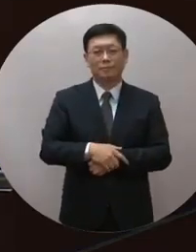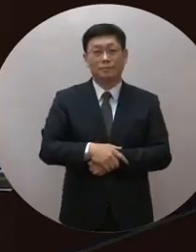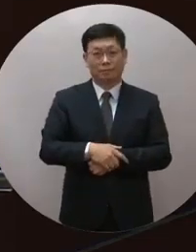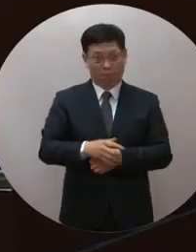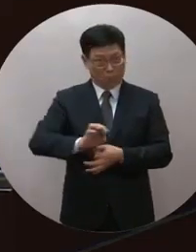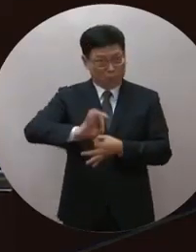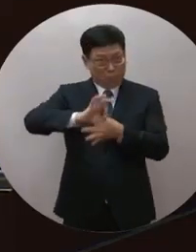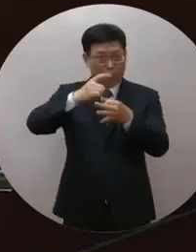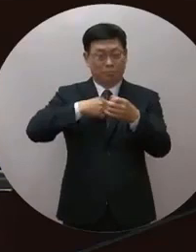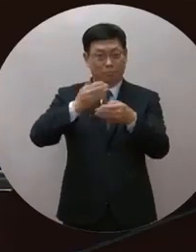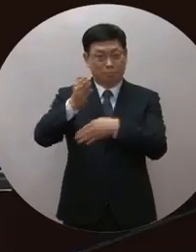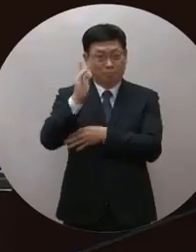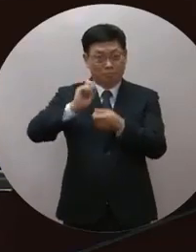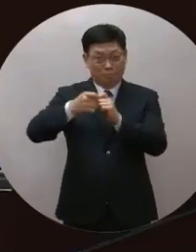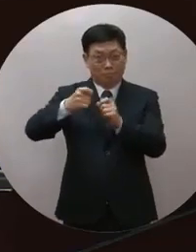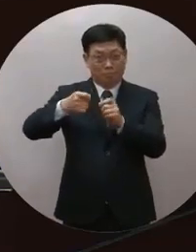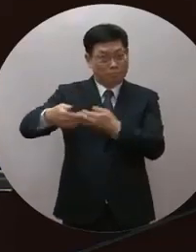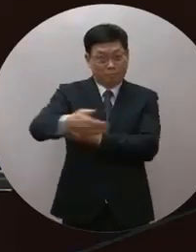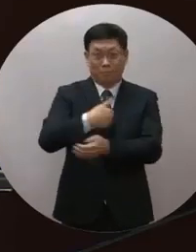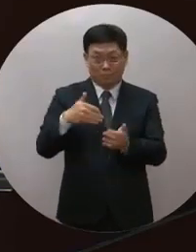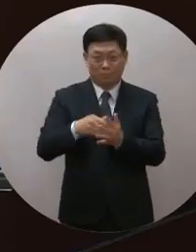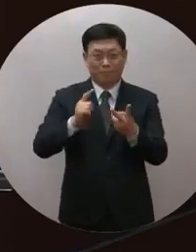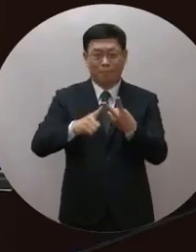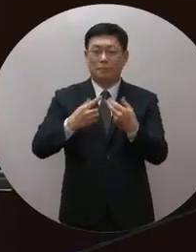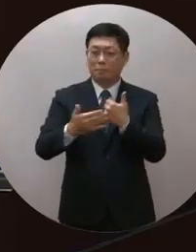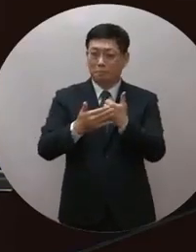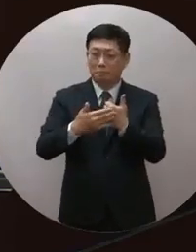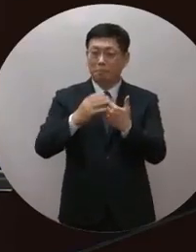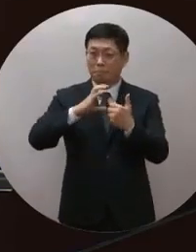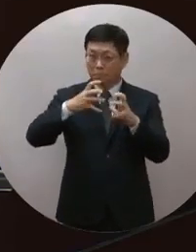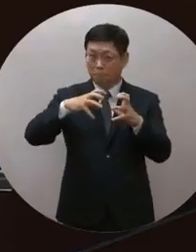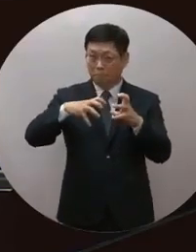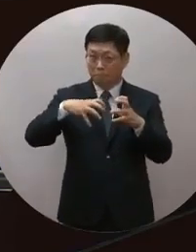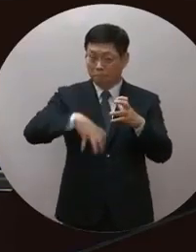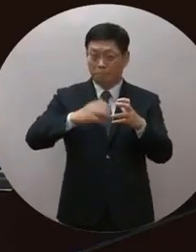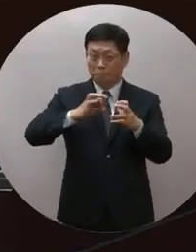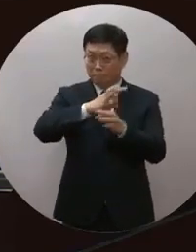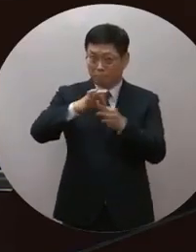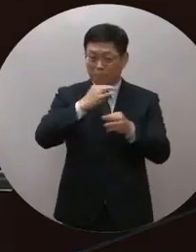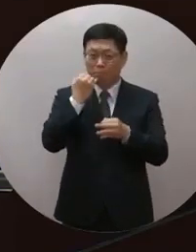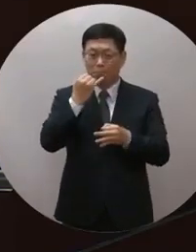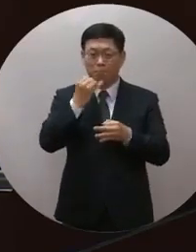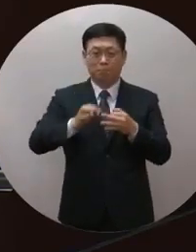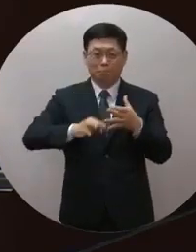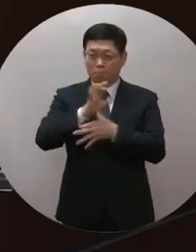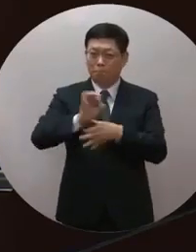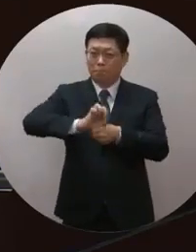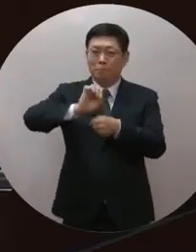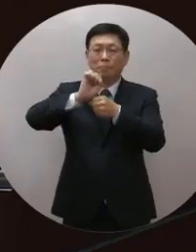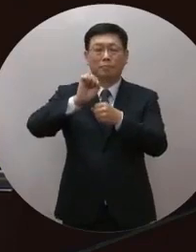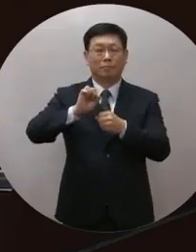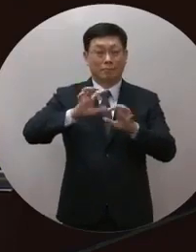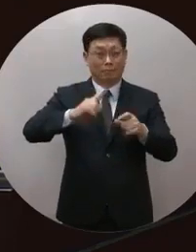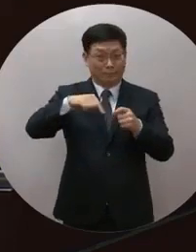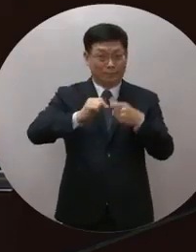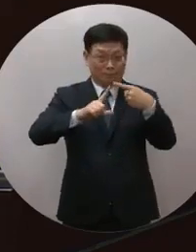不仅增加税收，也为国内经济注入活水。今年1月，5G 频谱的